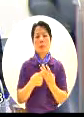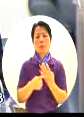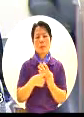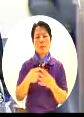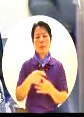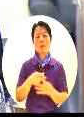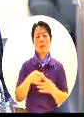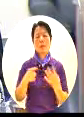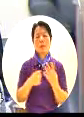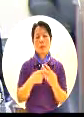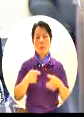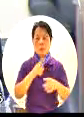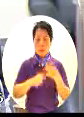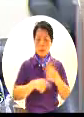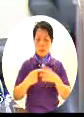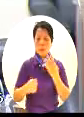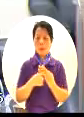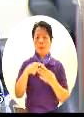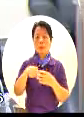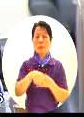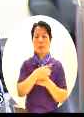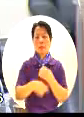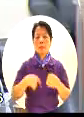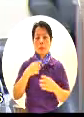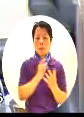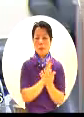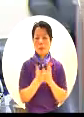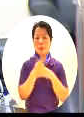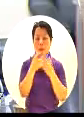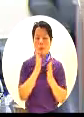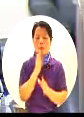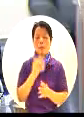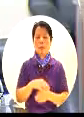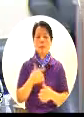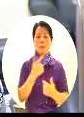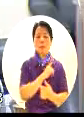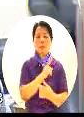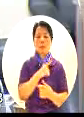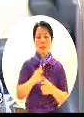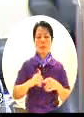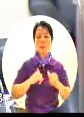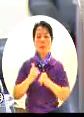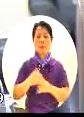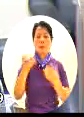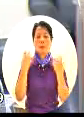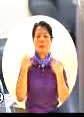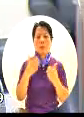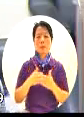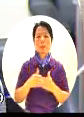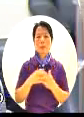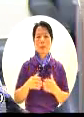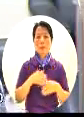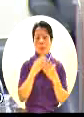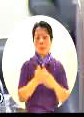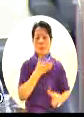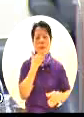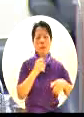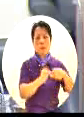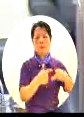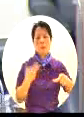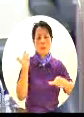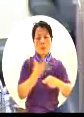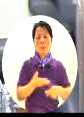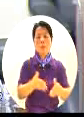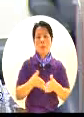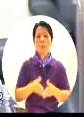哈。除了你本身有社会责任以外哈，一切传播哈，我认为都要民营化